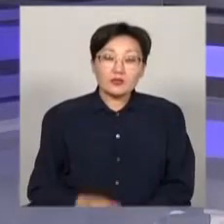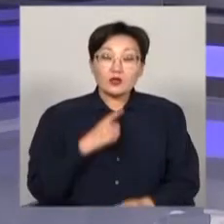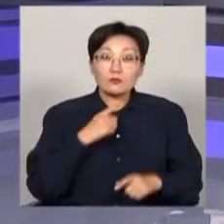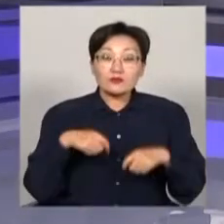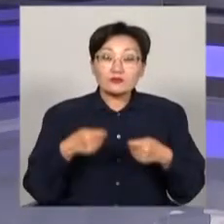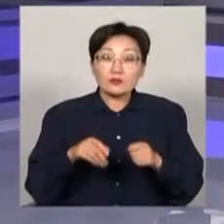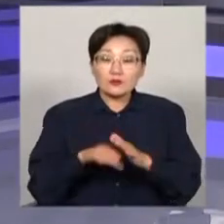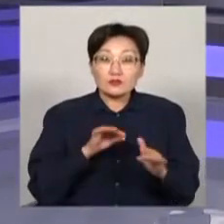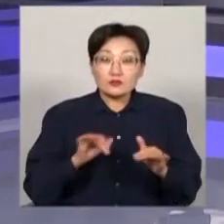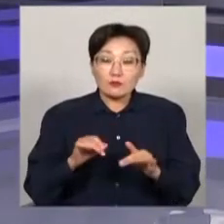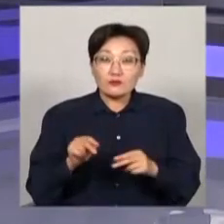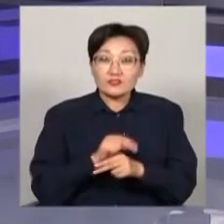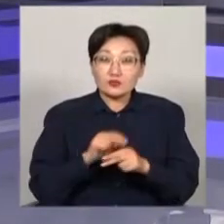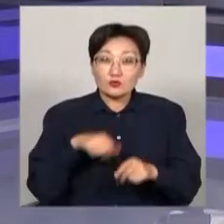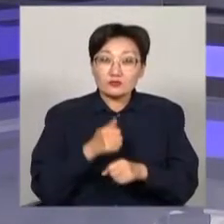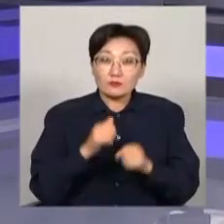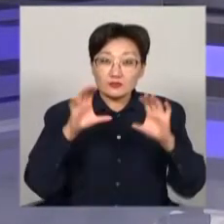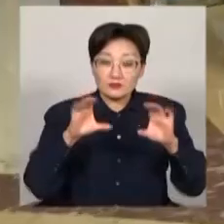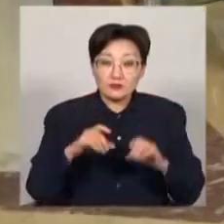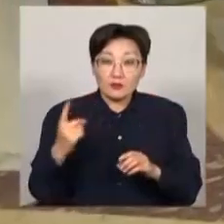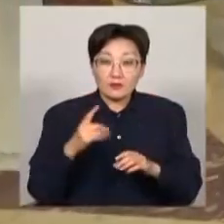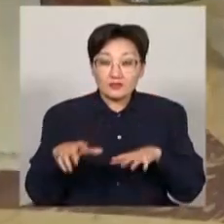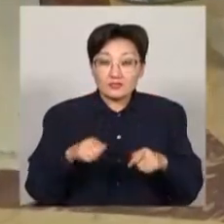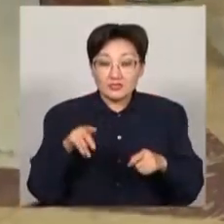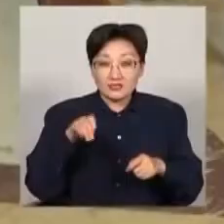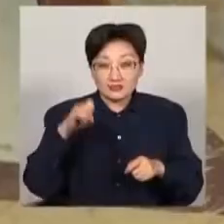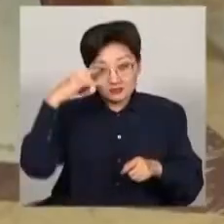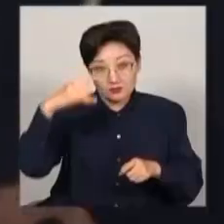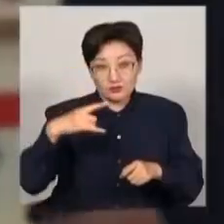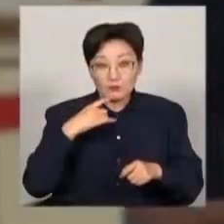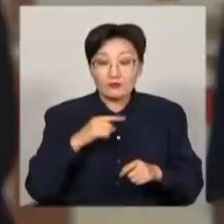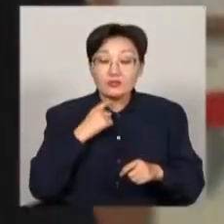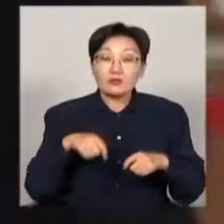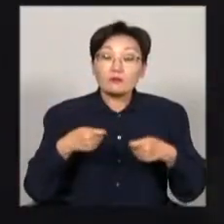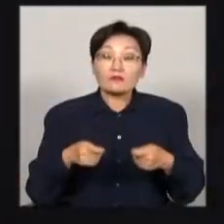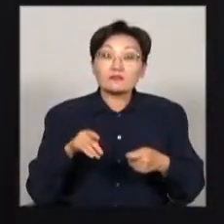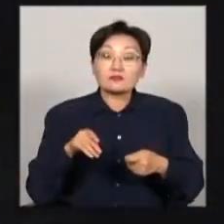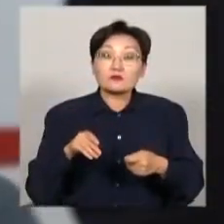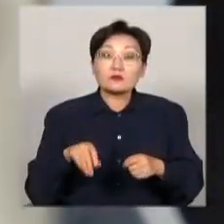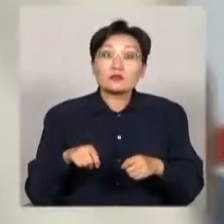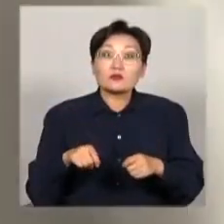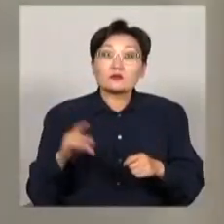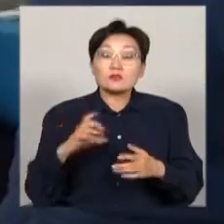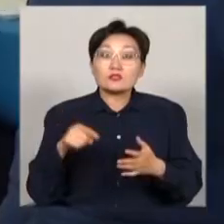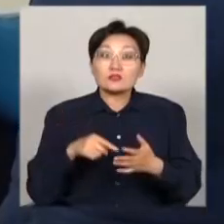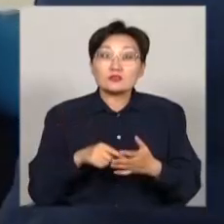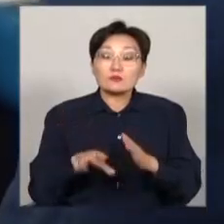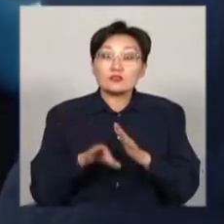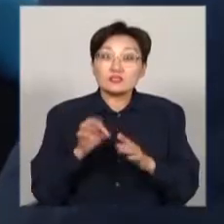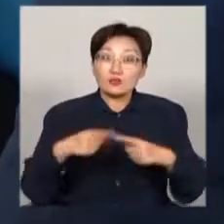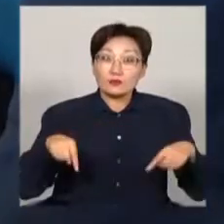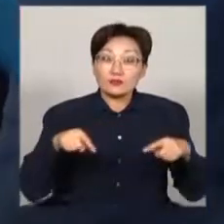проголосовал на референдуме по поправкам в Конституцию и первый президент Казахстана. Свой голос Нурсултан Назарбаев отдал в столице на